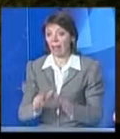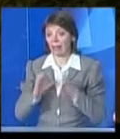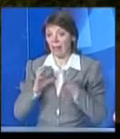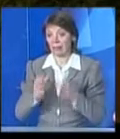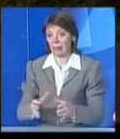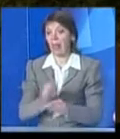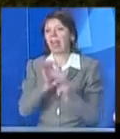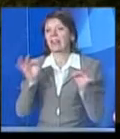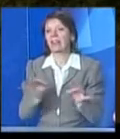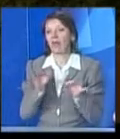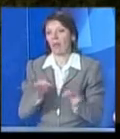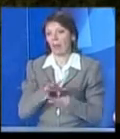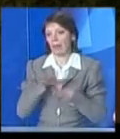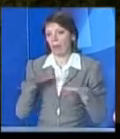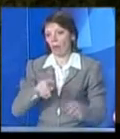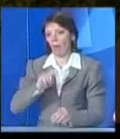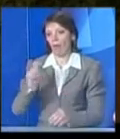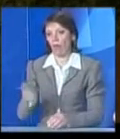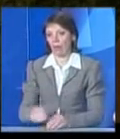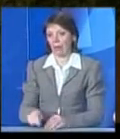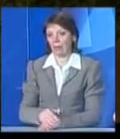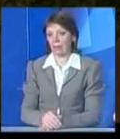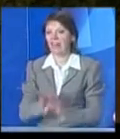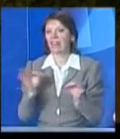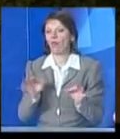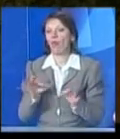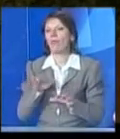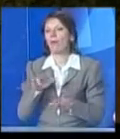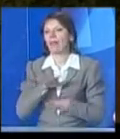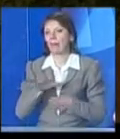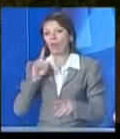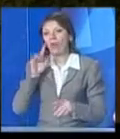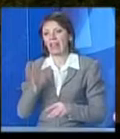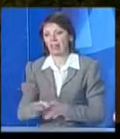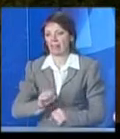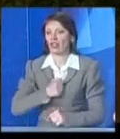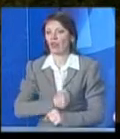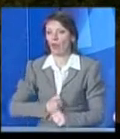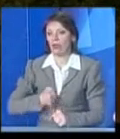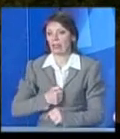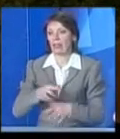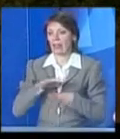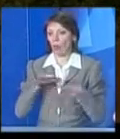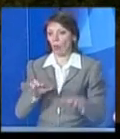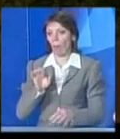ніколи б не було воїн, ніколи б не було ненависті, не було б злості, не було б